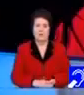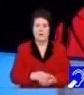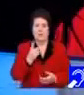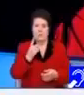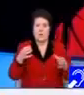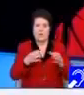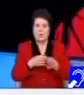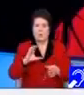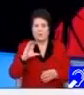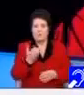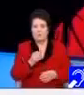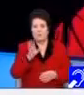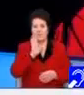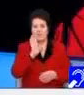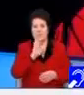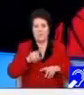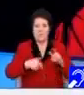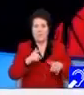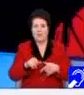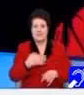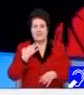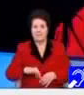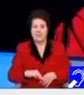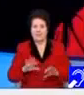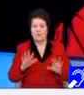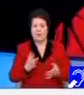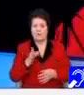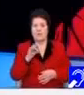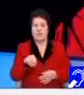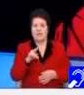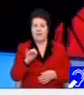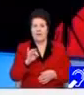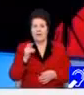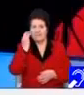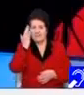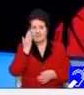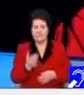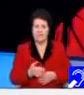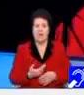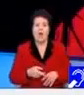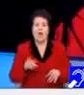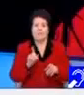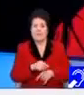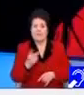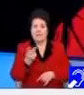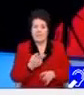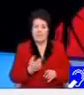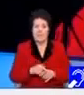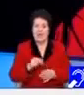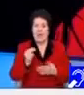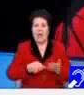Un grup de 100 de femei s-a mobilizat în Franța pentru o cauză radical opusă inițiative MeToo. Printre ele și